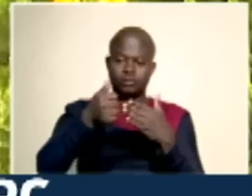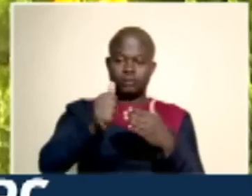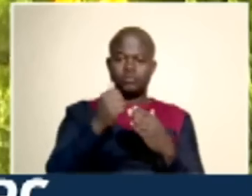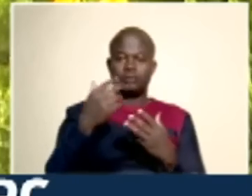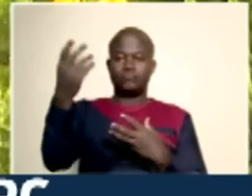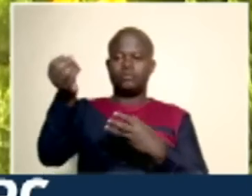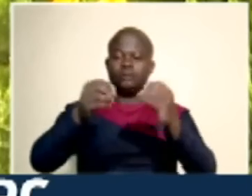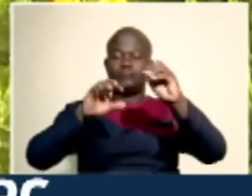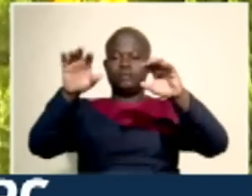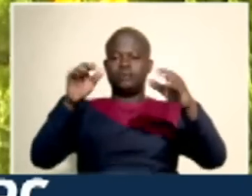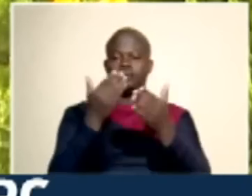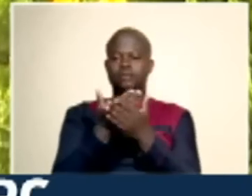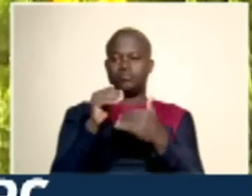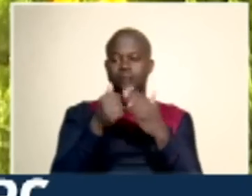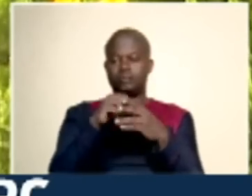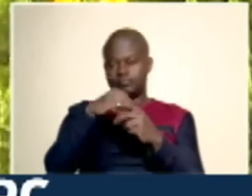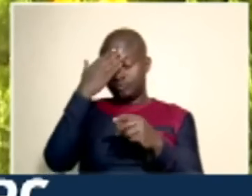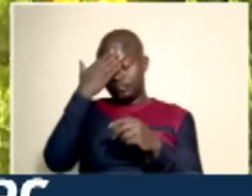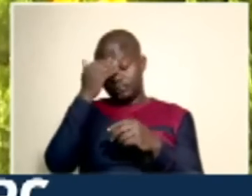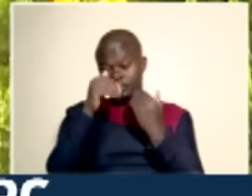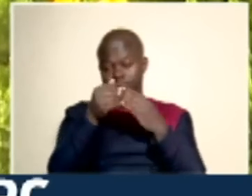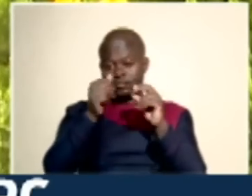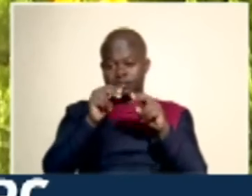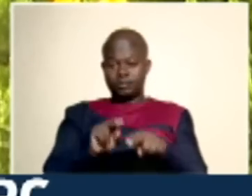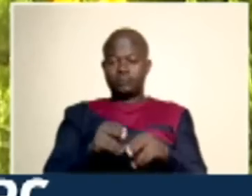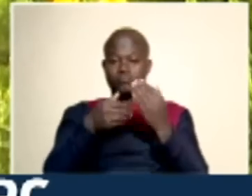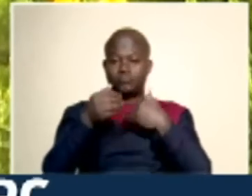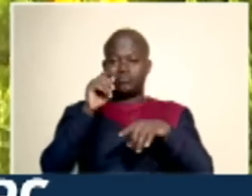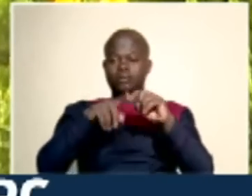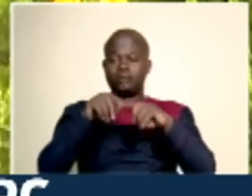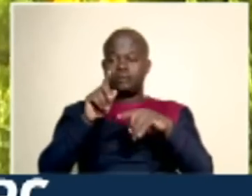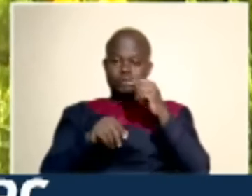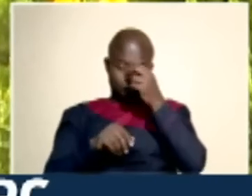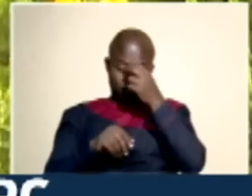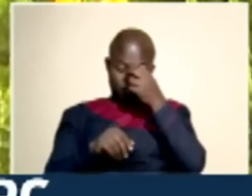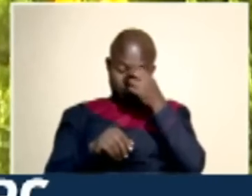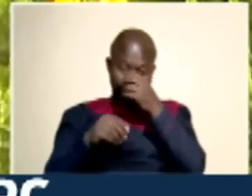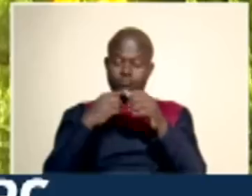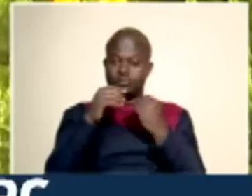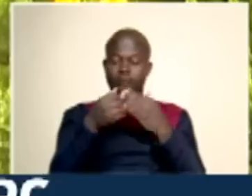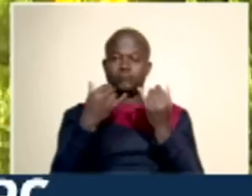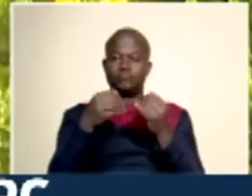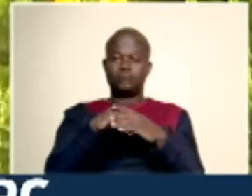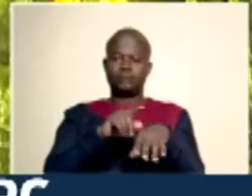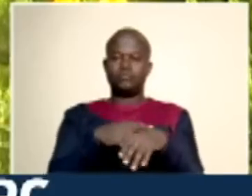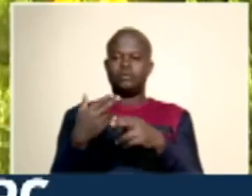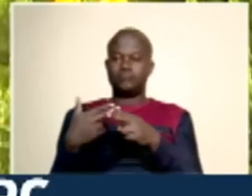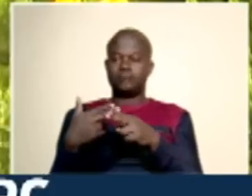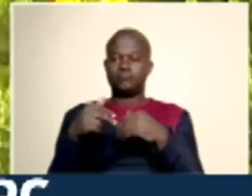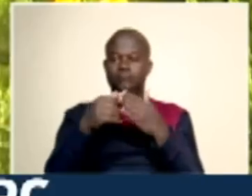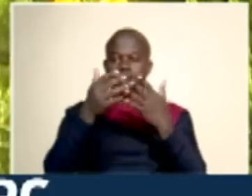duce babasabye kujyamo kugira ngo habeho ibiganiro bya politiki akaba rero mu by'ukuri mu gihe gito